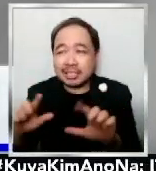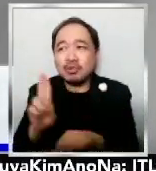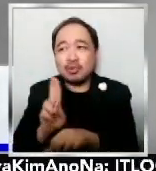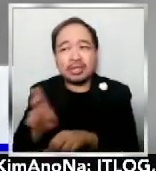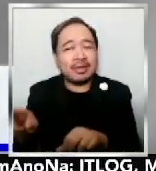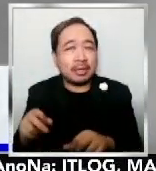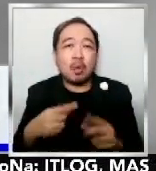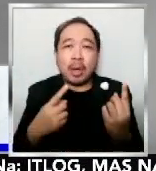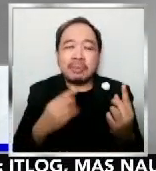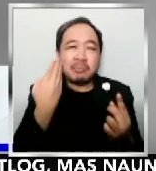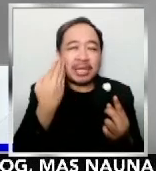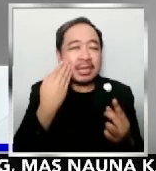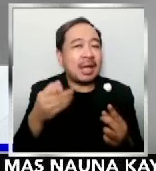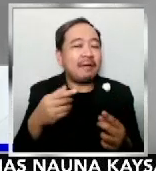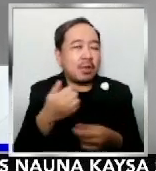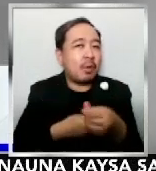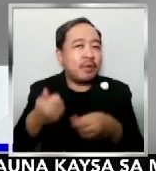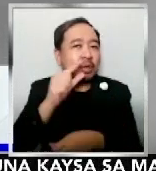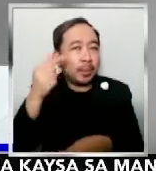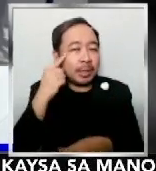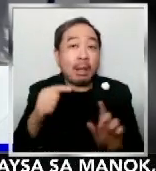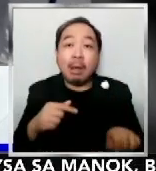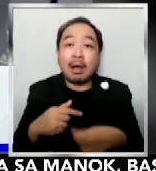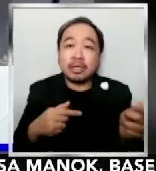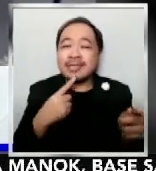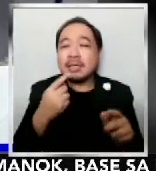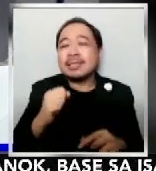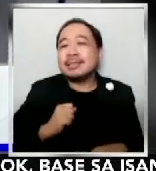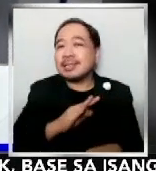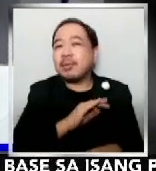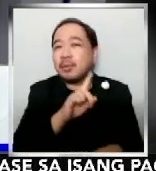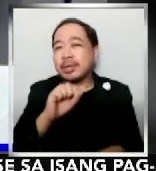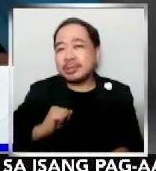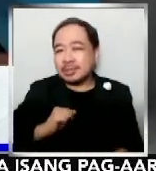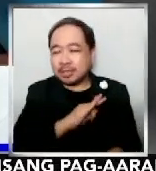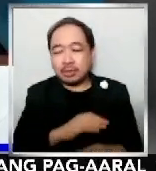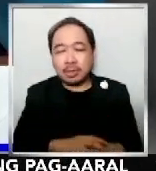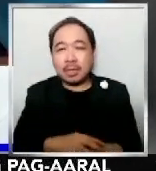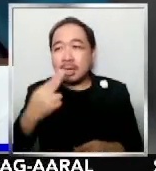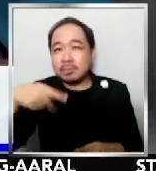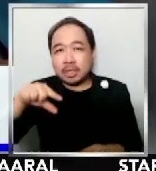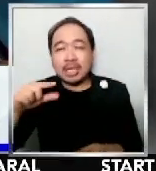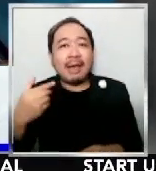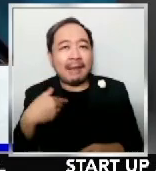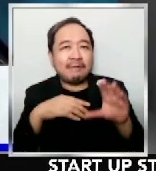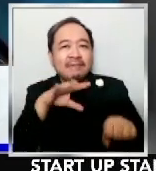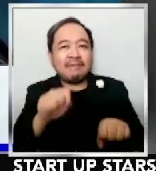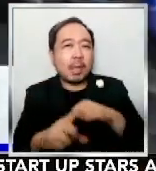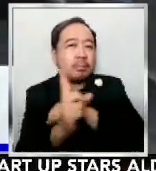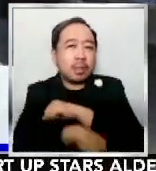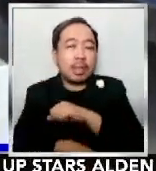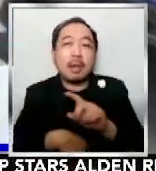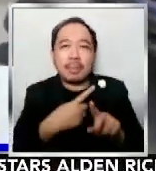isa nagpakilalang tauhan daw ng isang senador. May natikita ng HPG at inisyuan ng show cause order ng